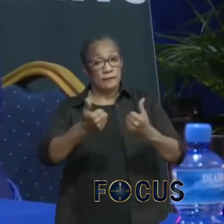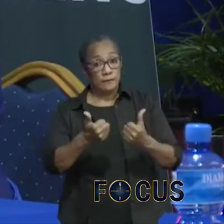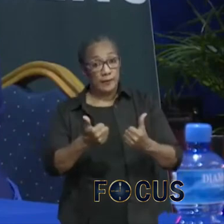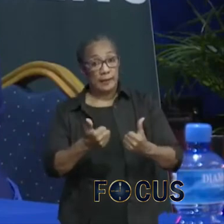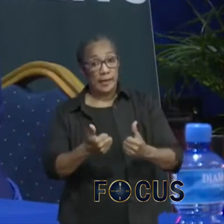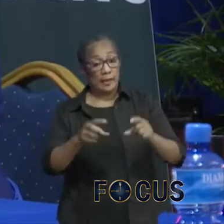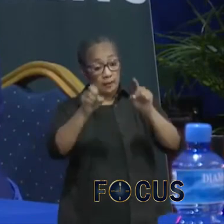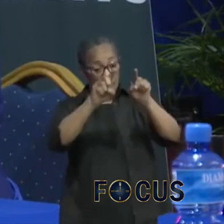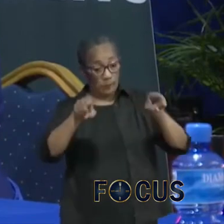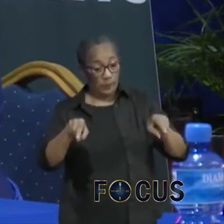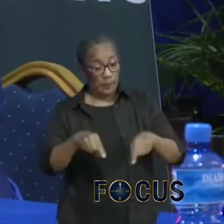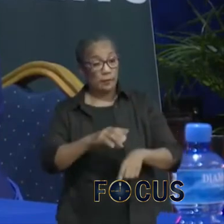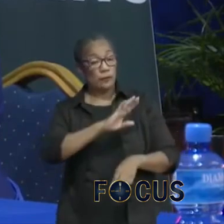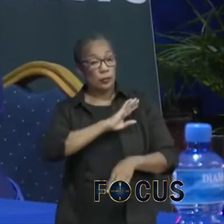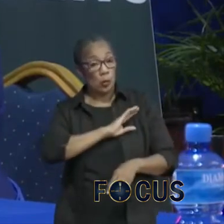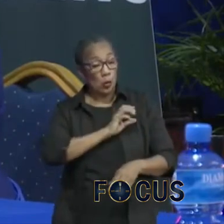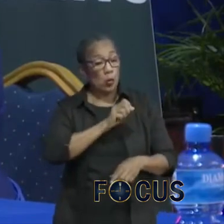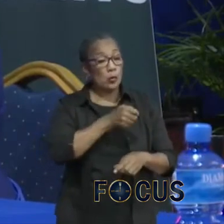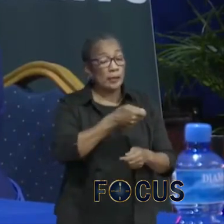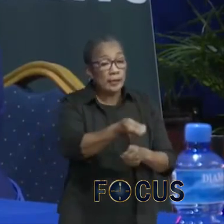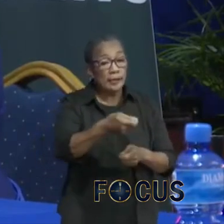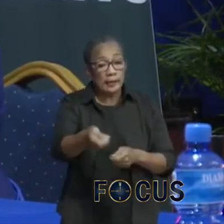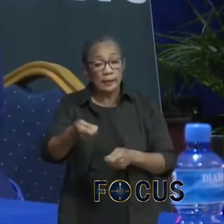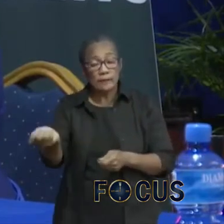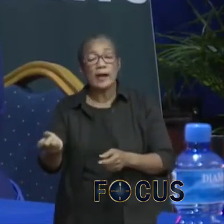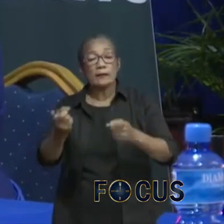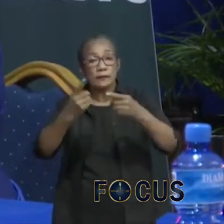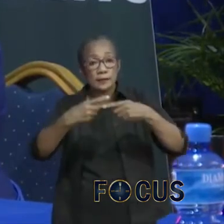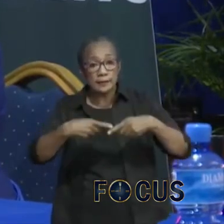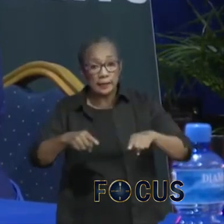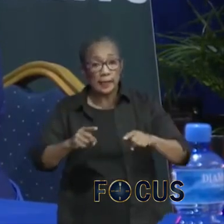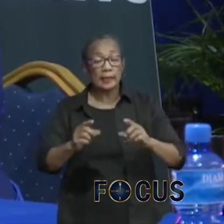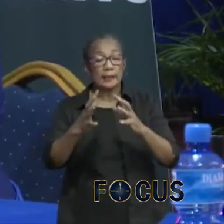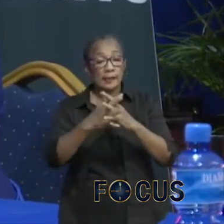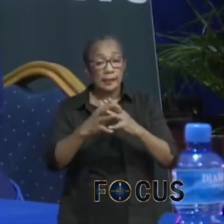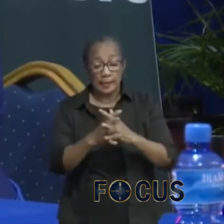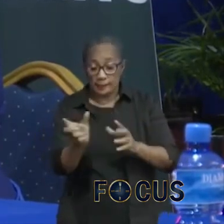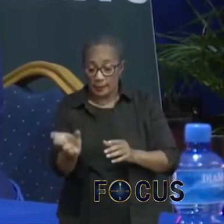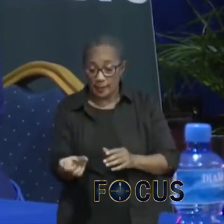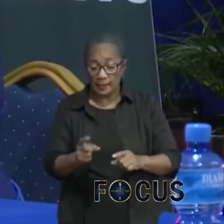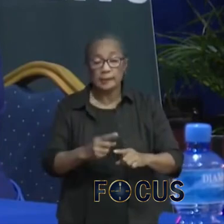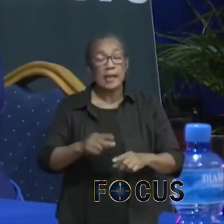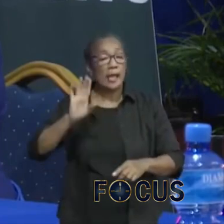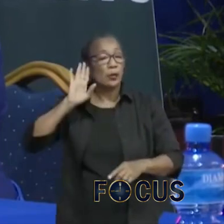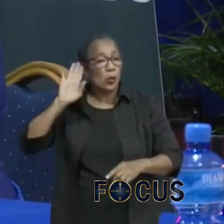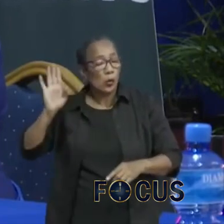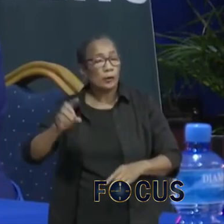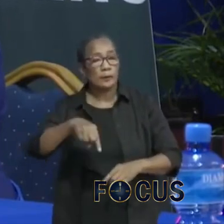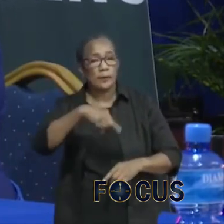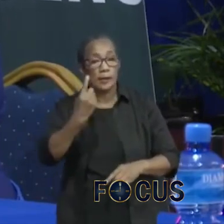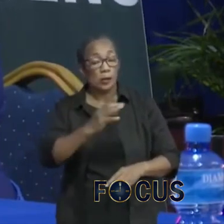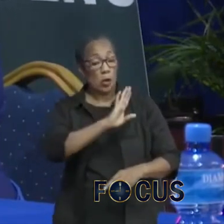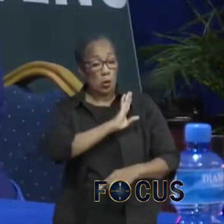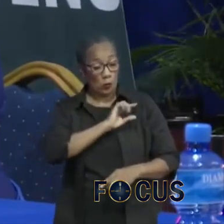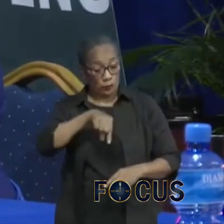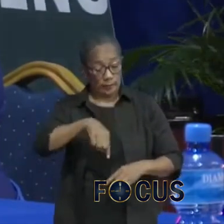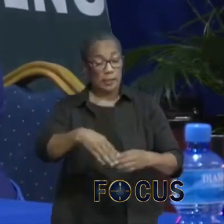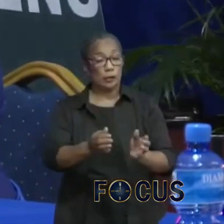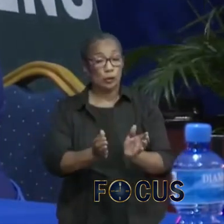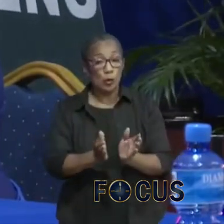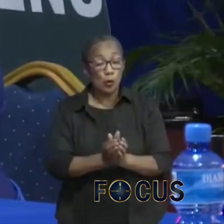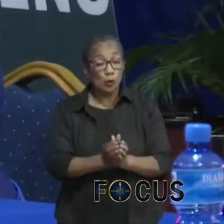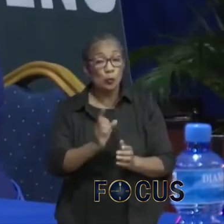dus ook nog verder af aan de verschillende religieuze leiders. En daar hoort u dus dan nog meer. Ook voor deze groep